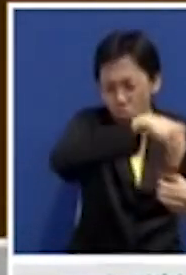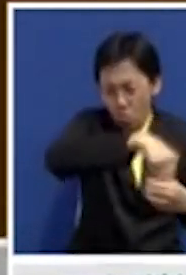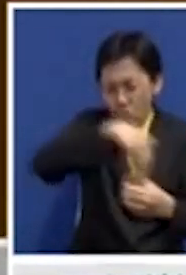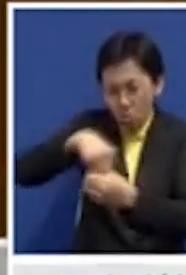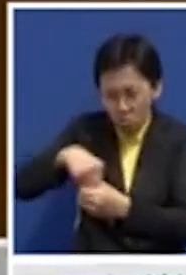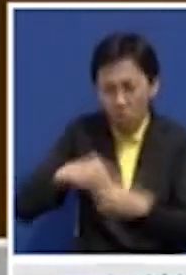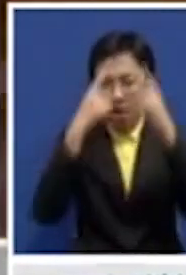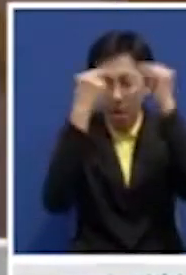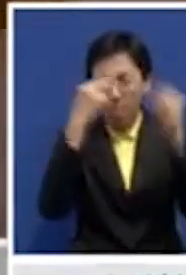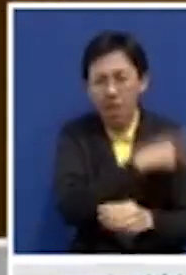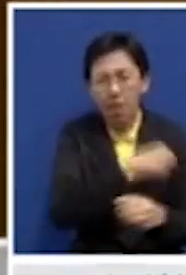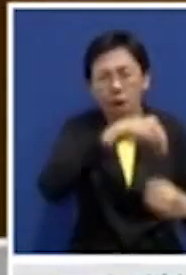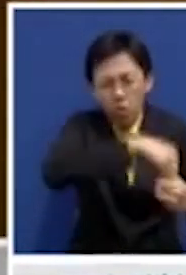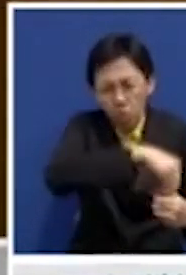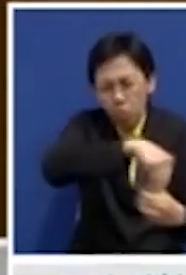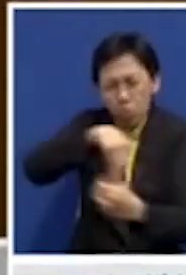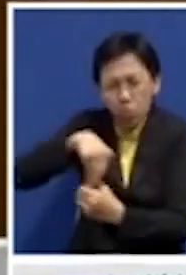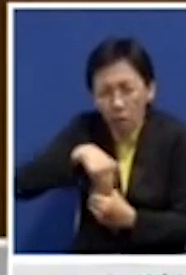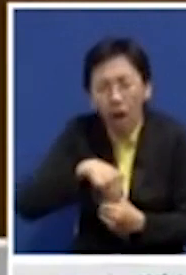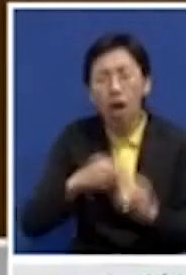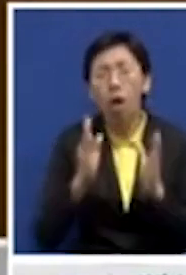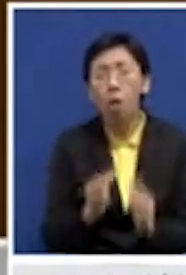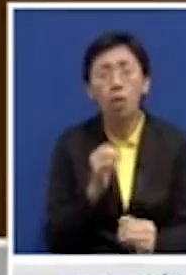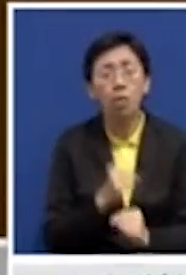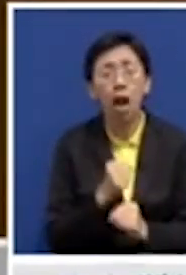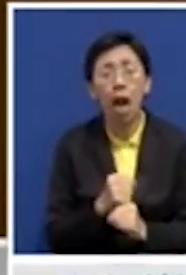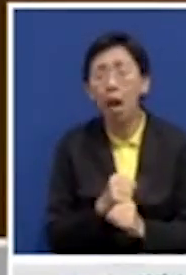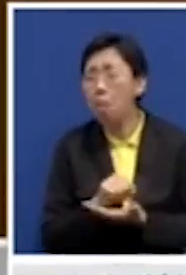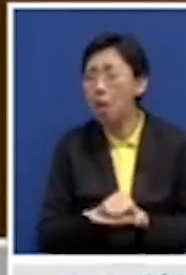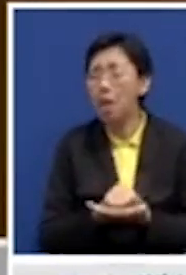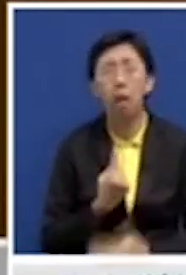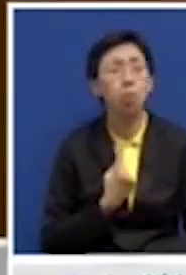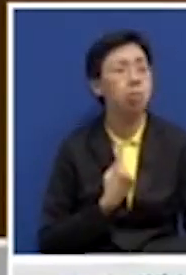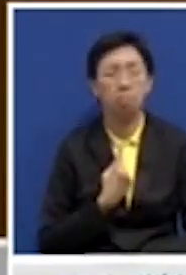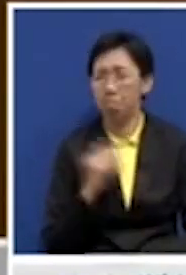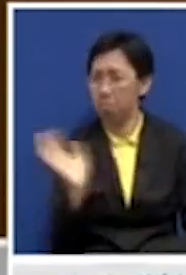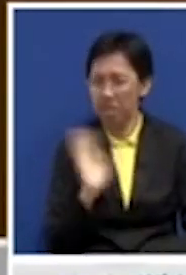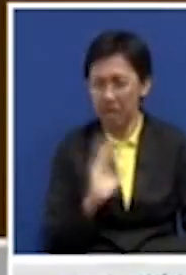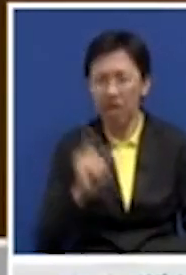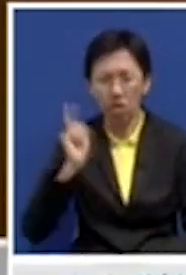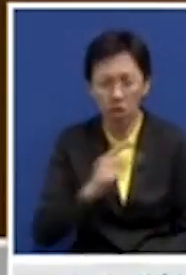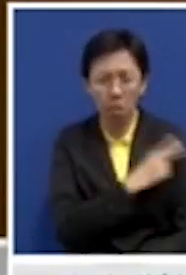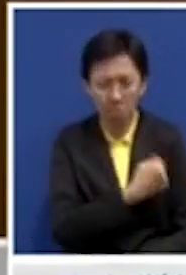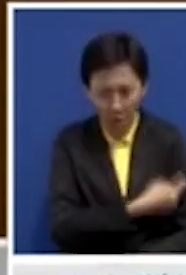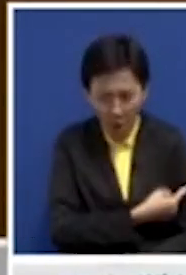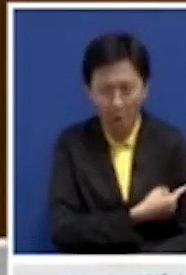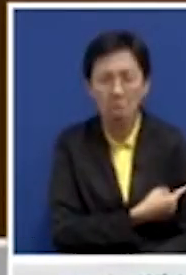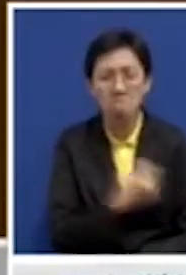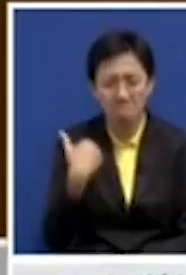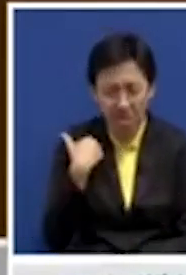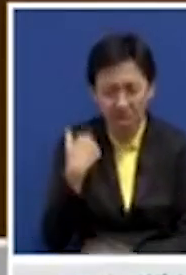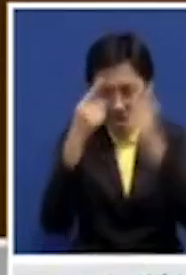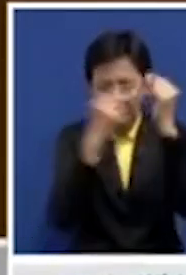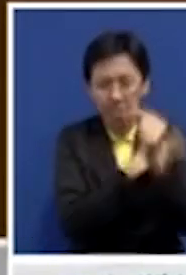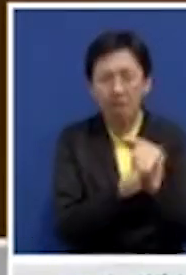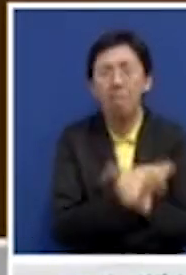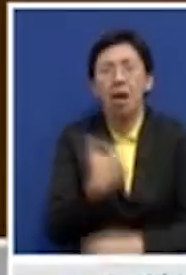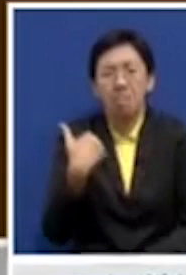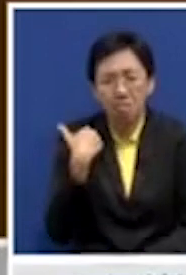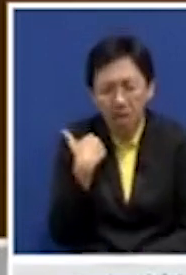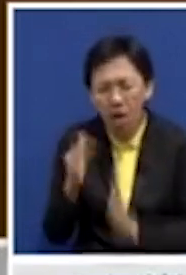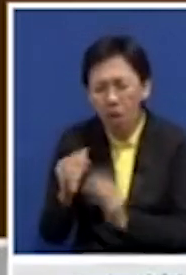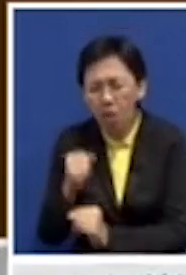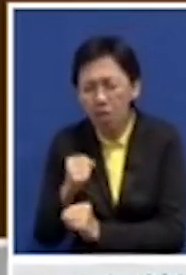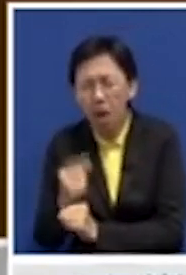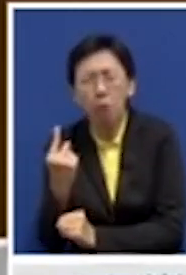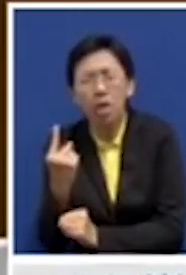าลไม่ใช่มีเพียงเจ้าหน้าที่คนเดียวแล้วก็ต้องดูแลพี่น้องประชาชนในพื้นที่นั้นๆ